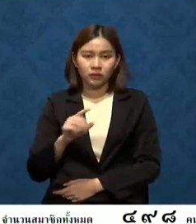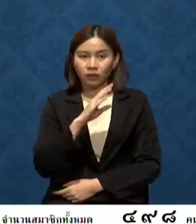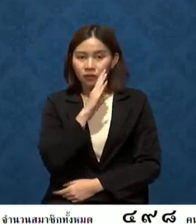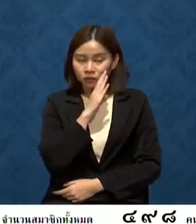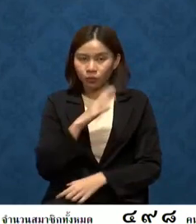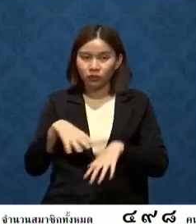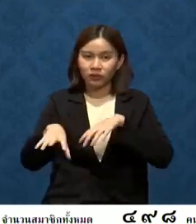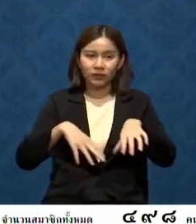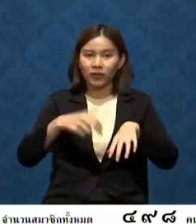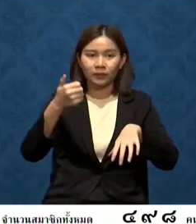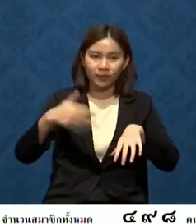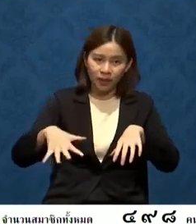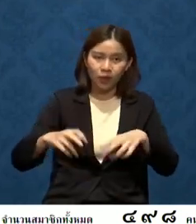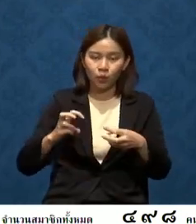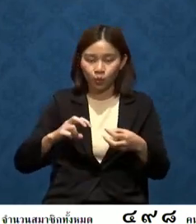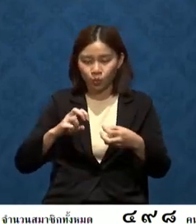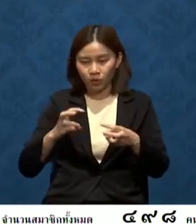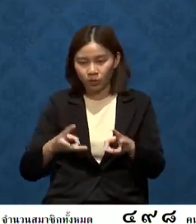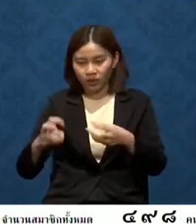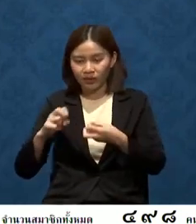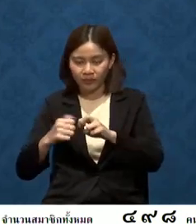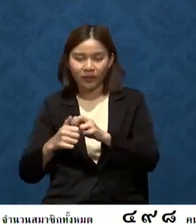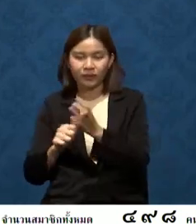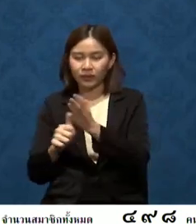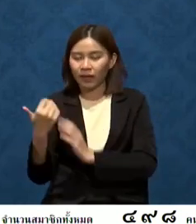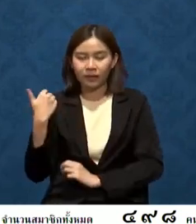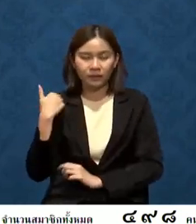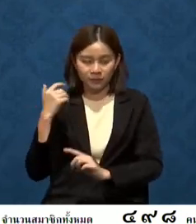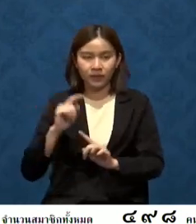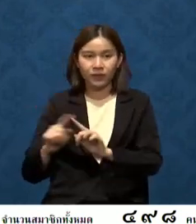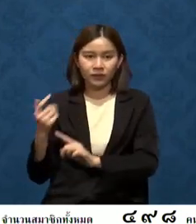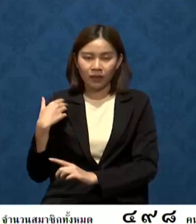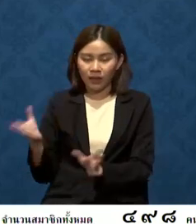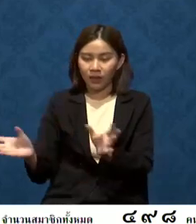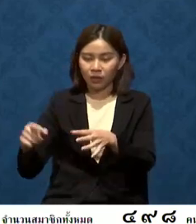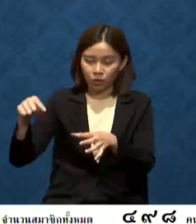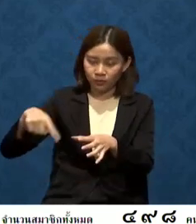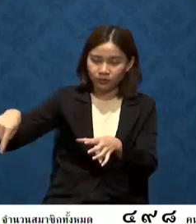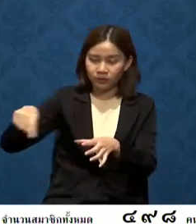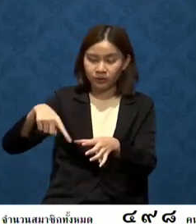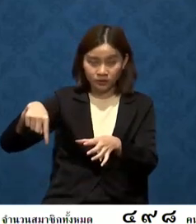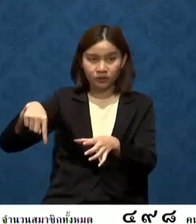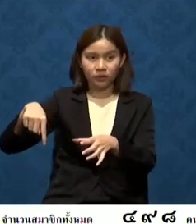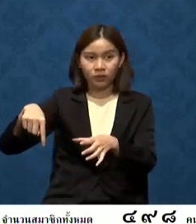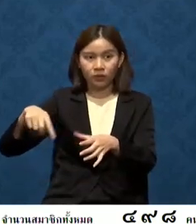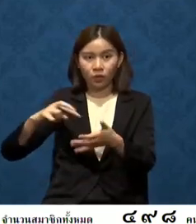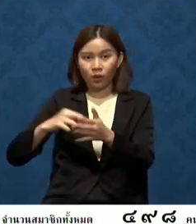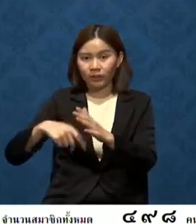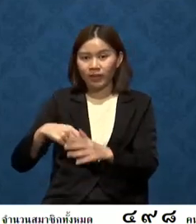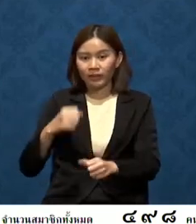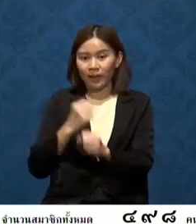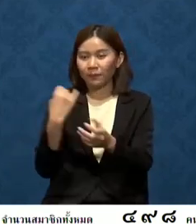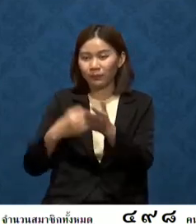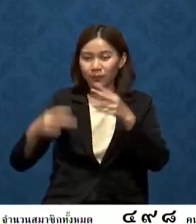จัดการไม่ได้ทางออกมันมีอีกเยอะแยะในการที่จะให้คนเหล่านี้เพราะคนเหล่านี้ไม่ได้เป็นฆาตกร